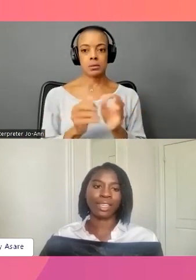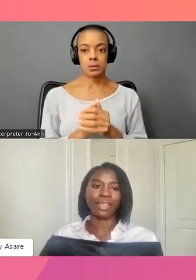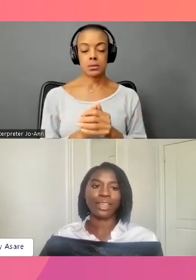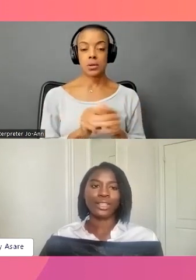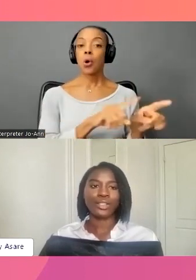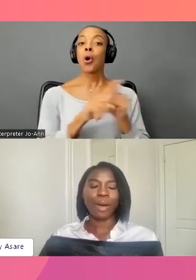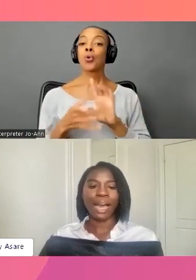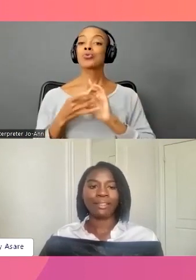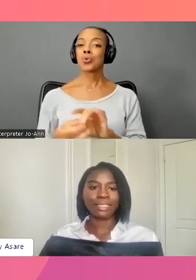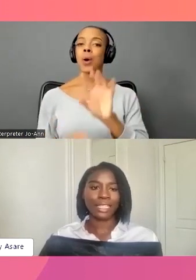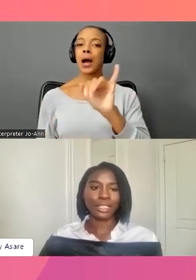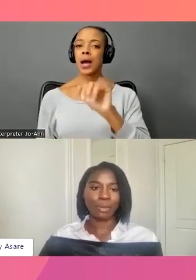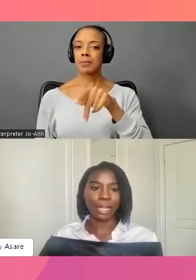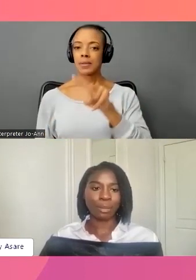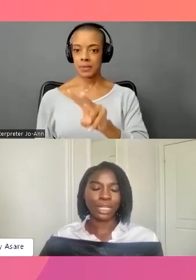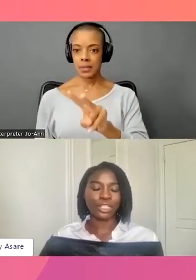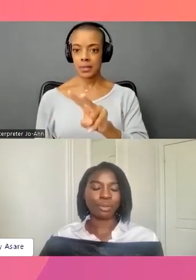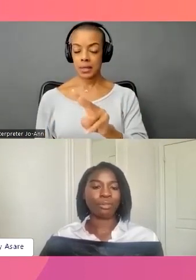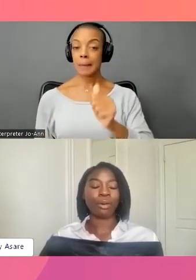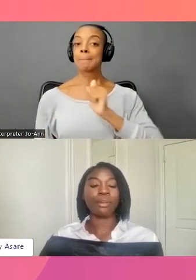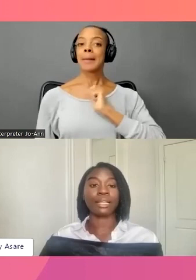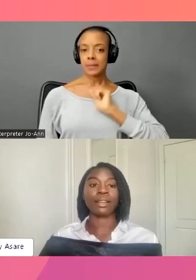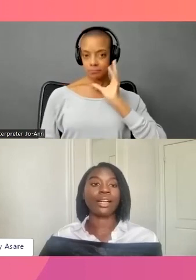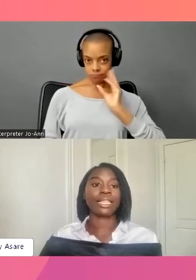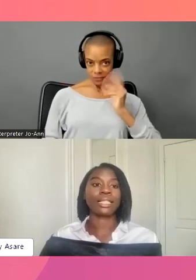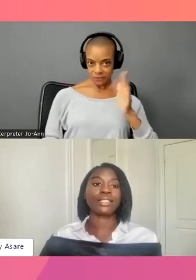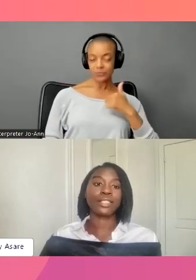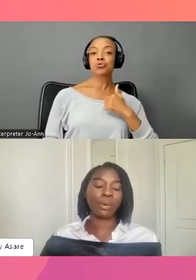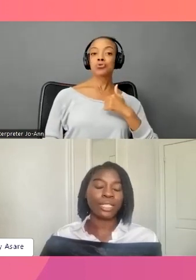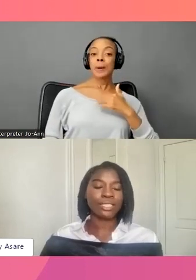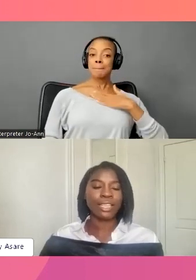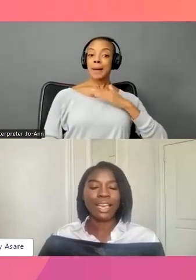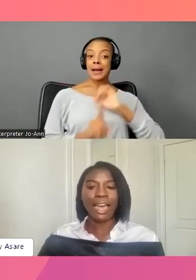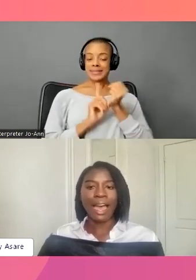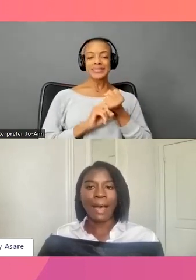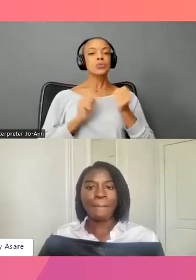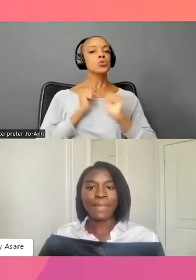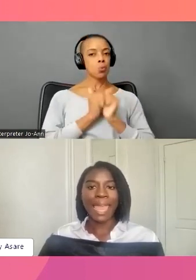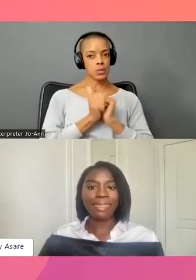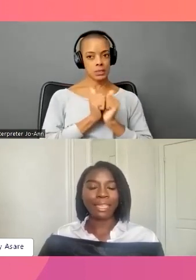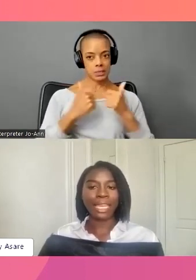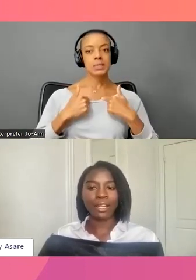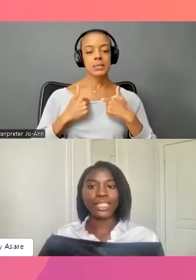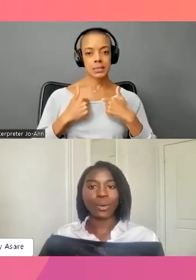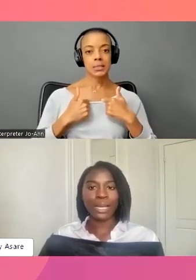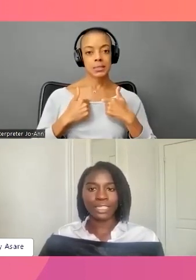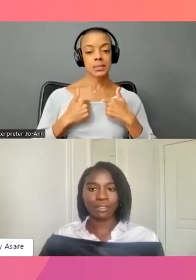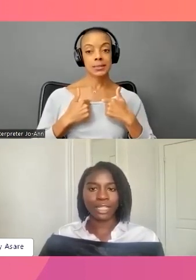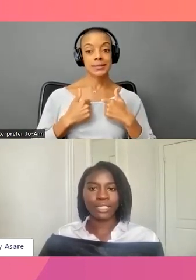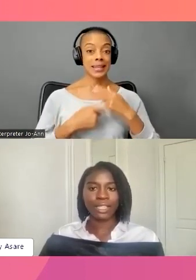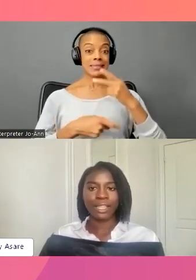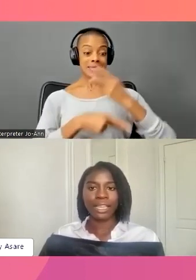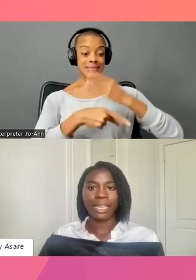traumatismes cérébraux, des traumatismes crâniens, particulièrement dans le contexte de l'AVC. Moi, j'ai eu un traumatisme cérébral